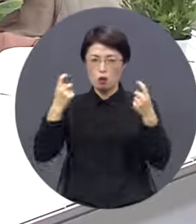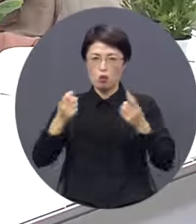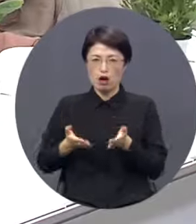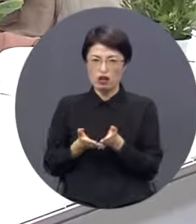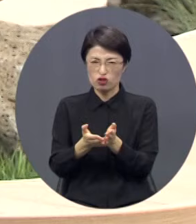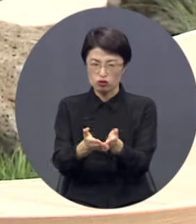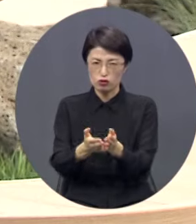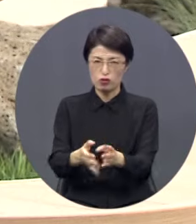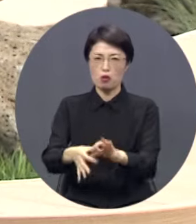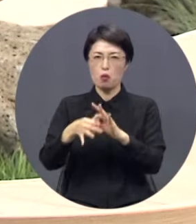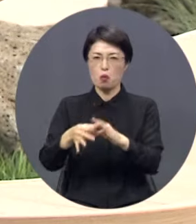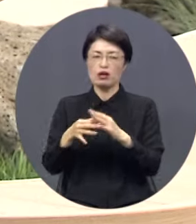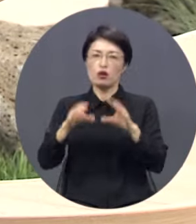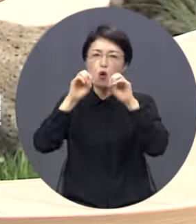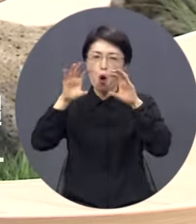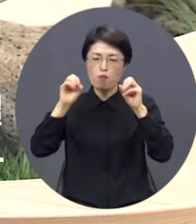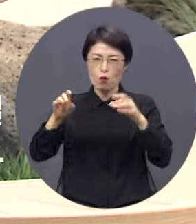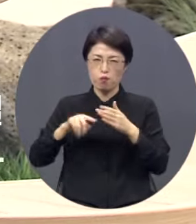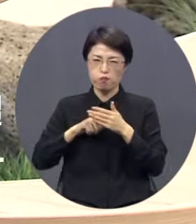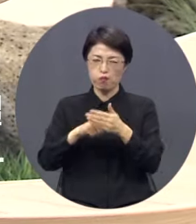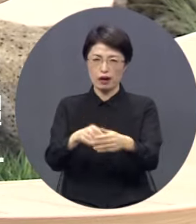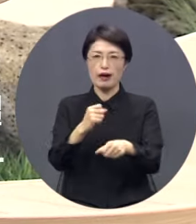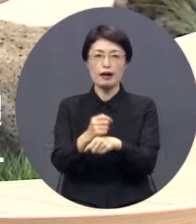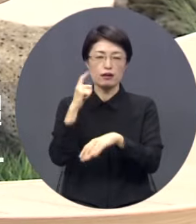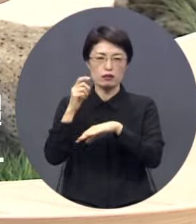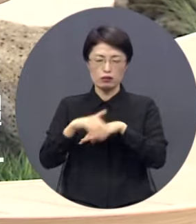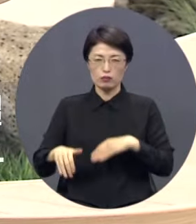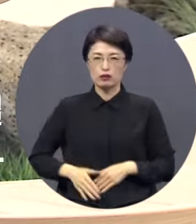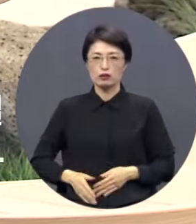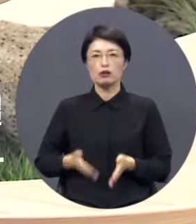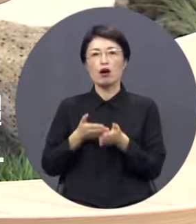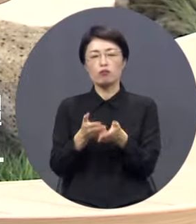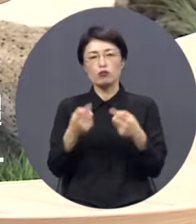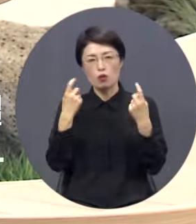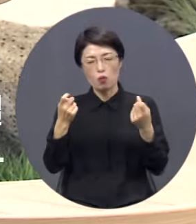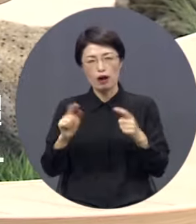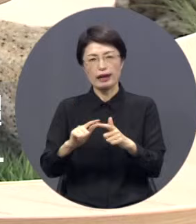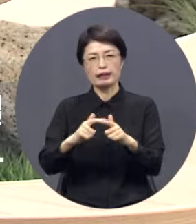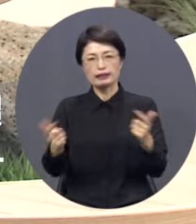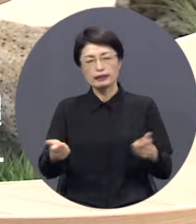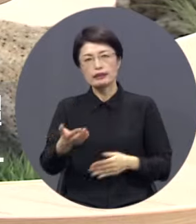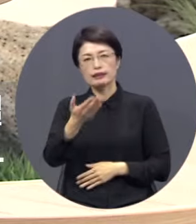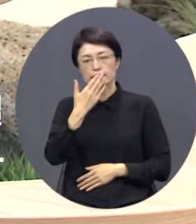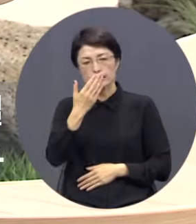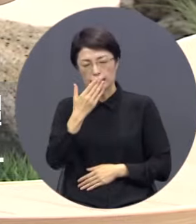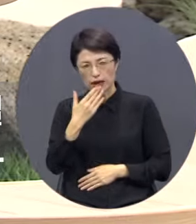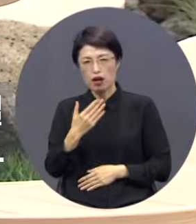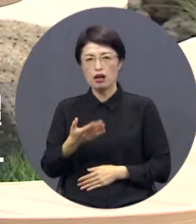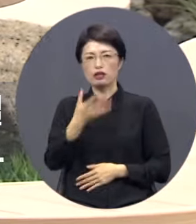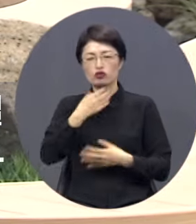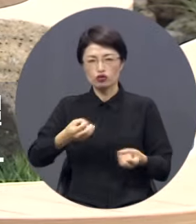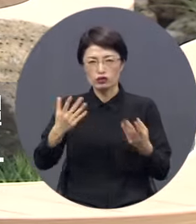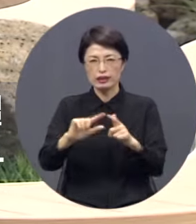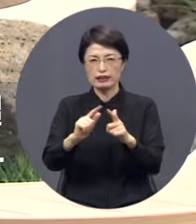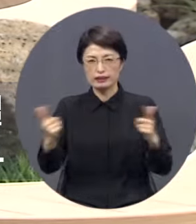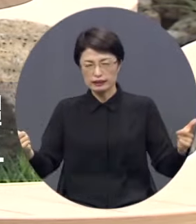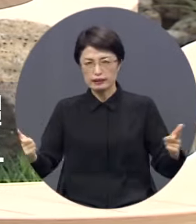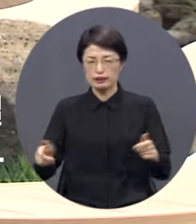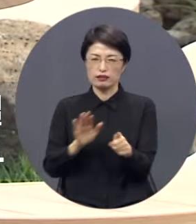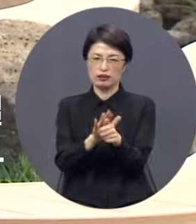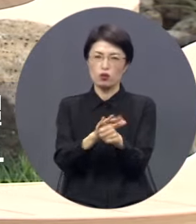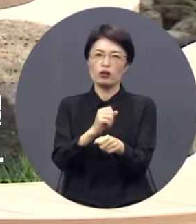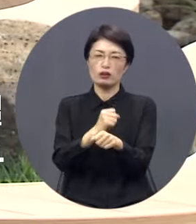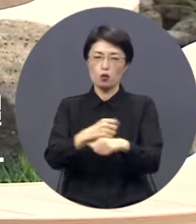계획입니다. 크루즈 관광 또 지역 축제, 음식과 웰니스 등 다양하게 지원하고요. 또 마이스의 시설 지원도